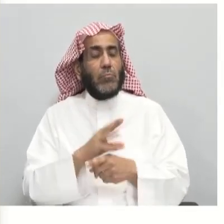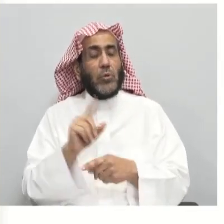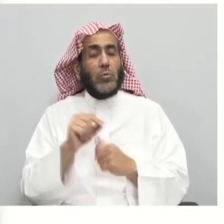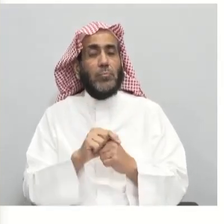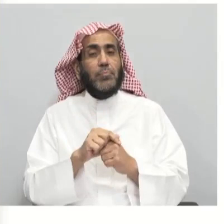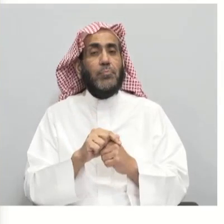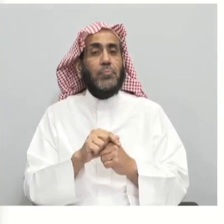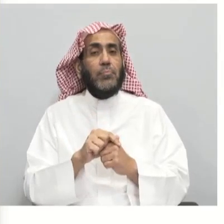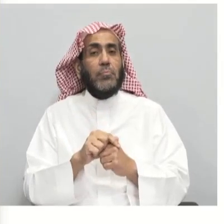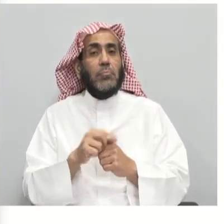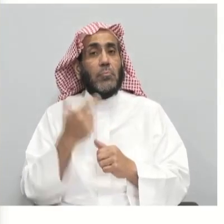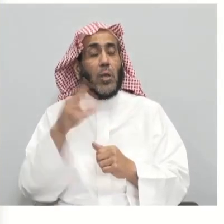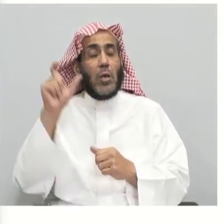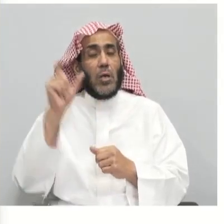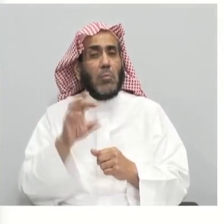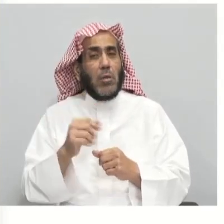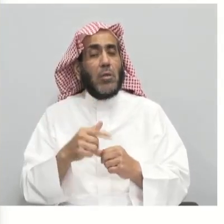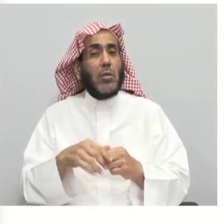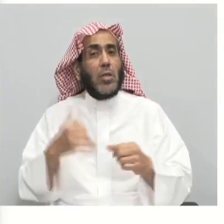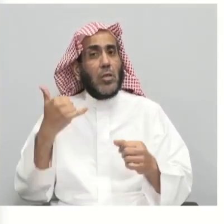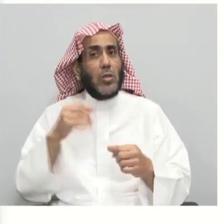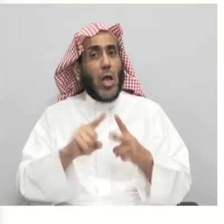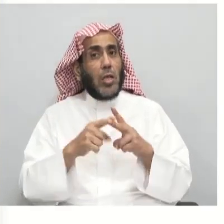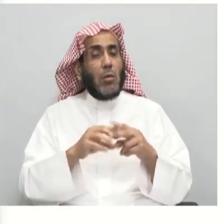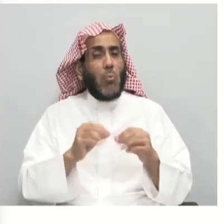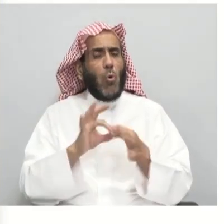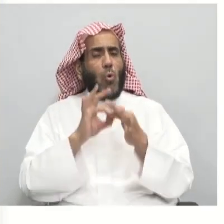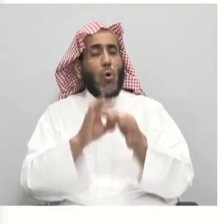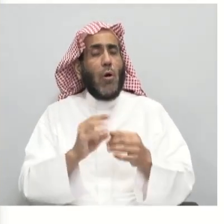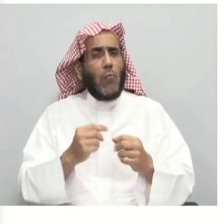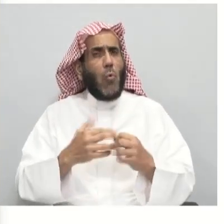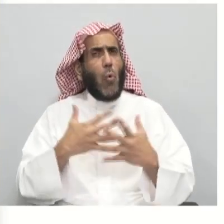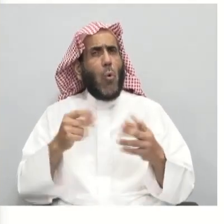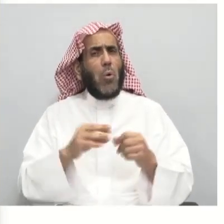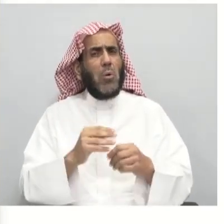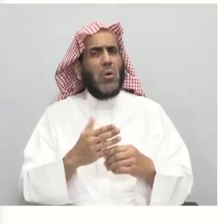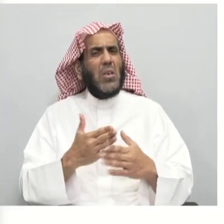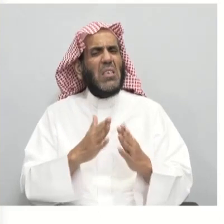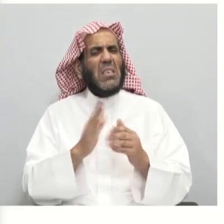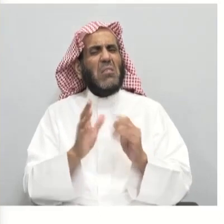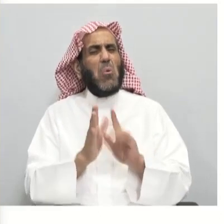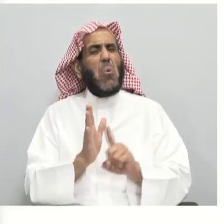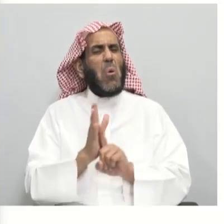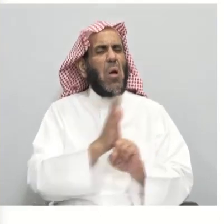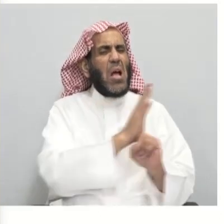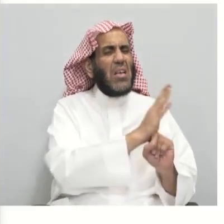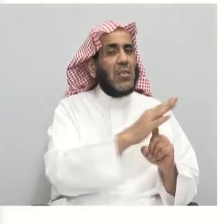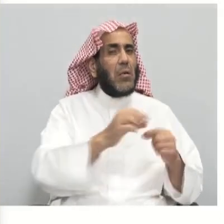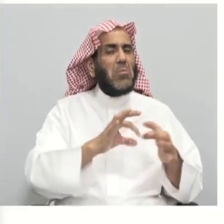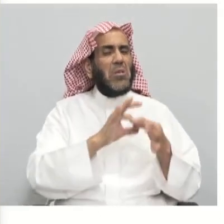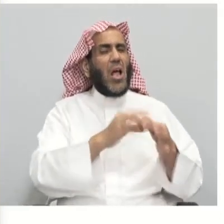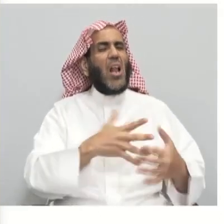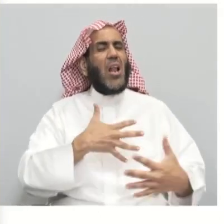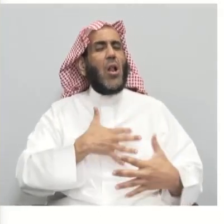احسنتم يرى الكاتب ان الاتصال التقني في الغالب عزل الوجدان عزل الاتصال الوجداني